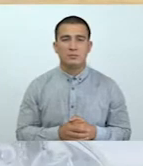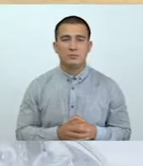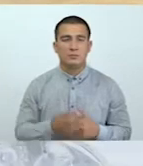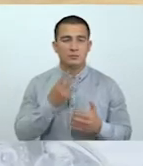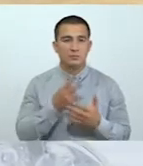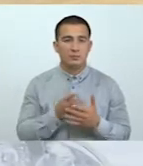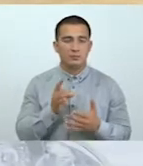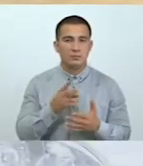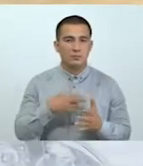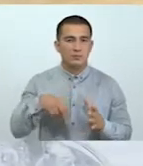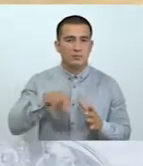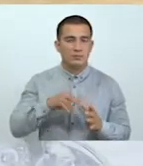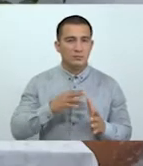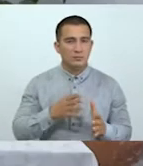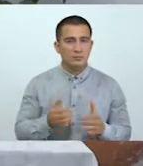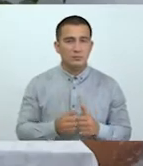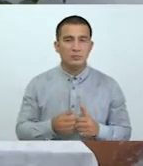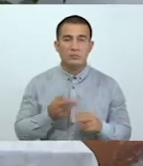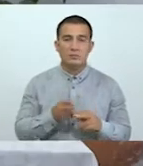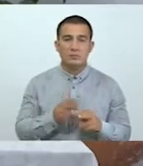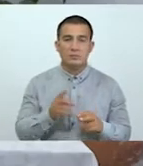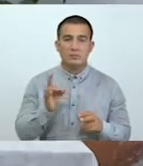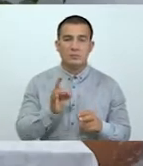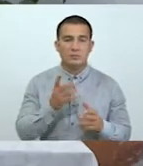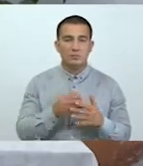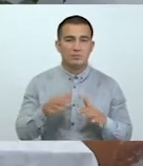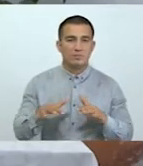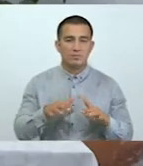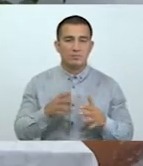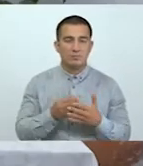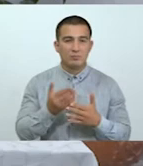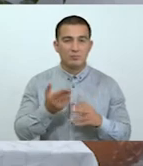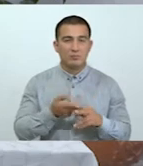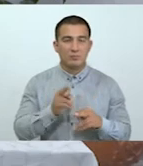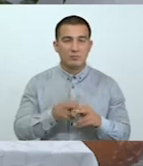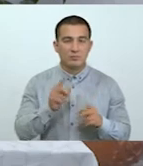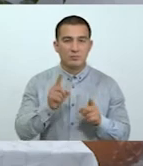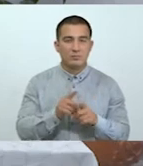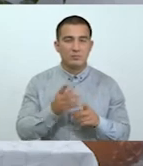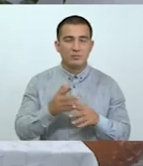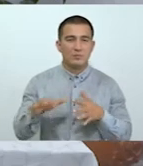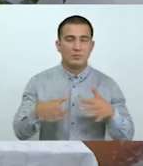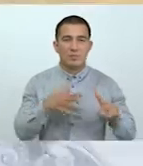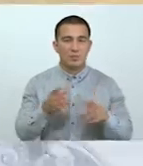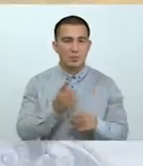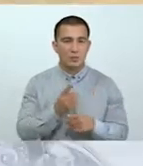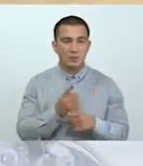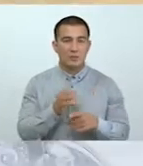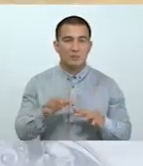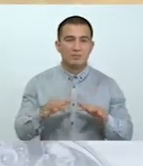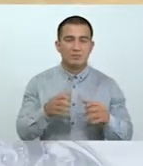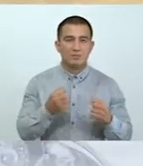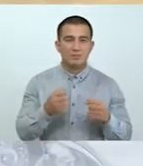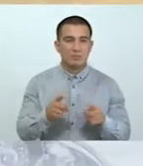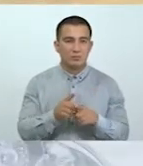Mana bir xil massa bo'ldi. Quyuqligini mana bo'tqasimon kashaga o'xsha. Bundan suyuq bo'lish kerak emas, quyuqam